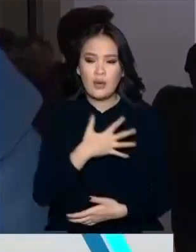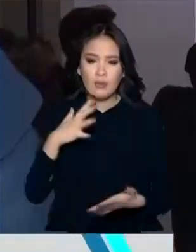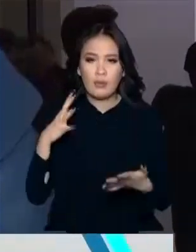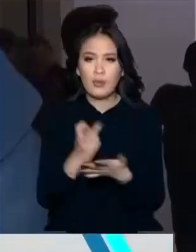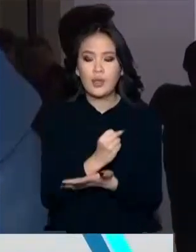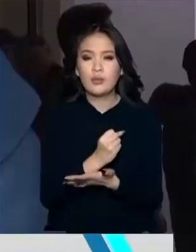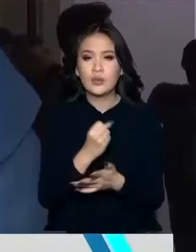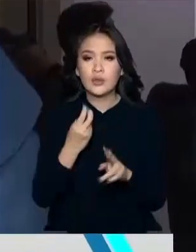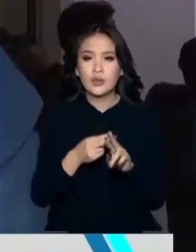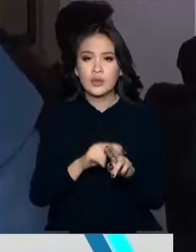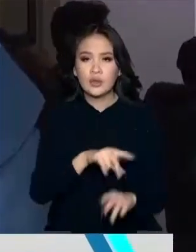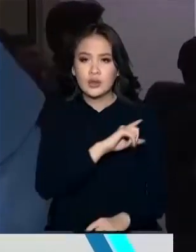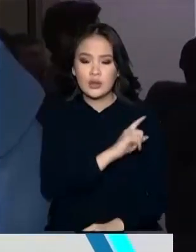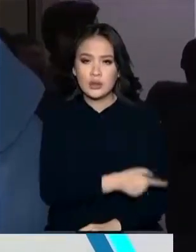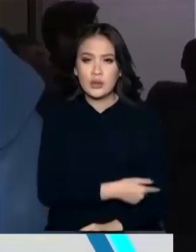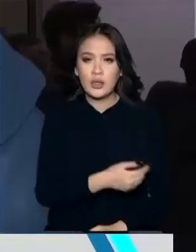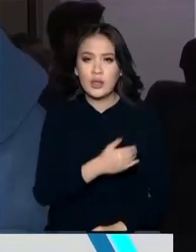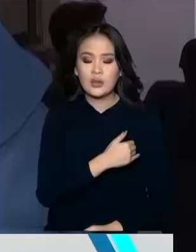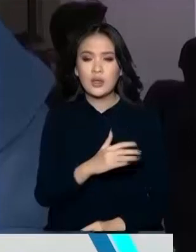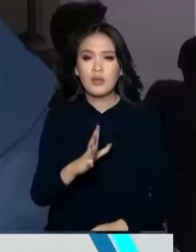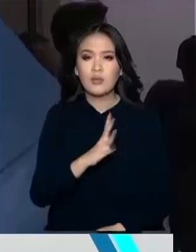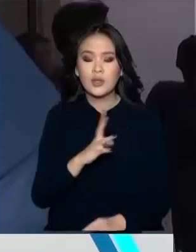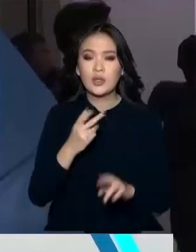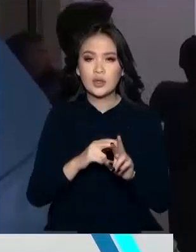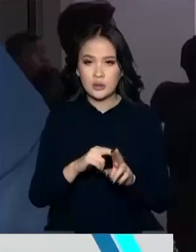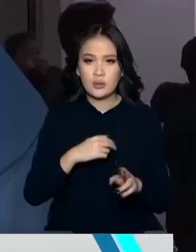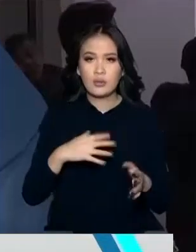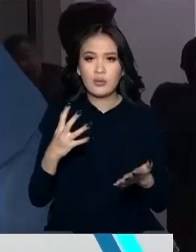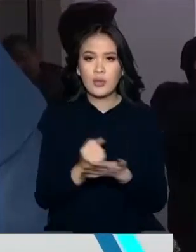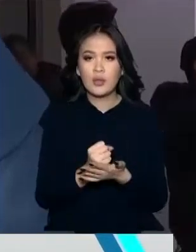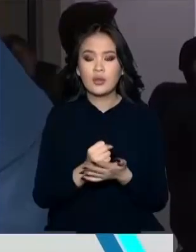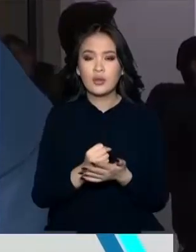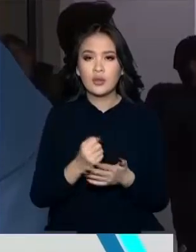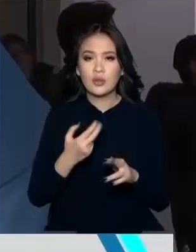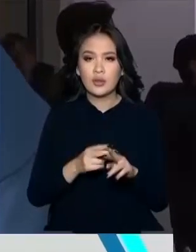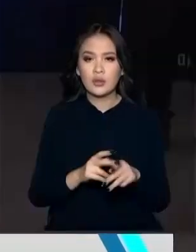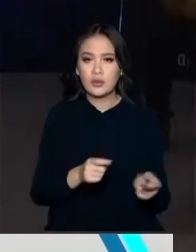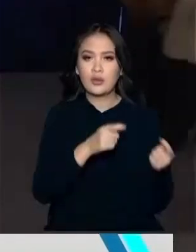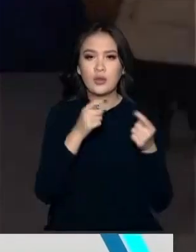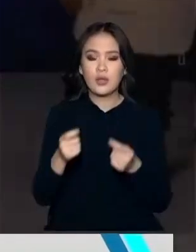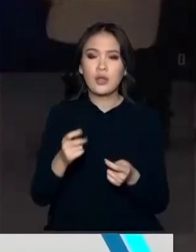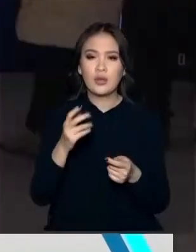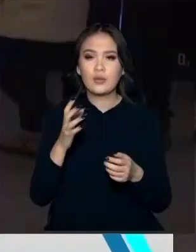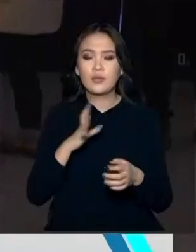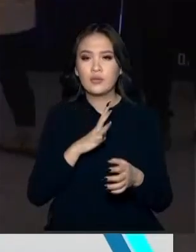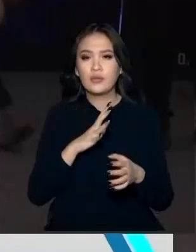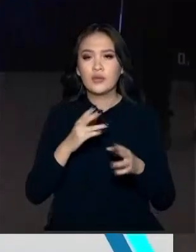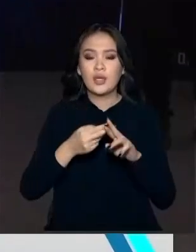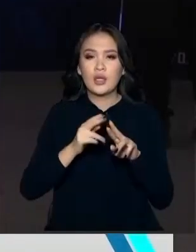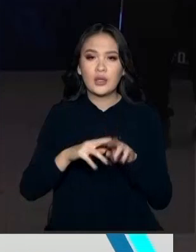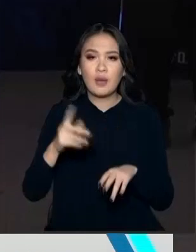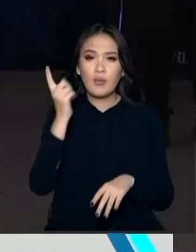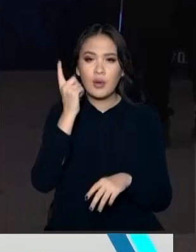победить, были очень сильно мотивированы, и мы сделали это, и привезли кубок домой. PUBG Mobile – это